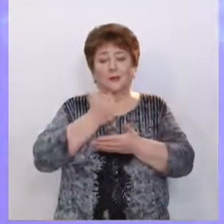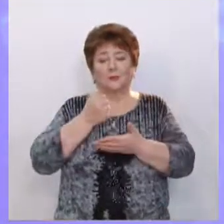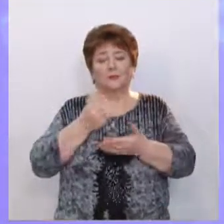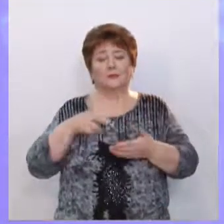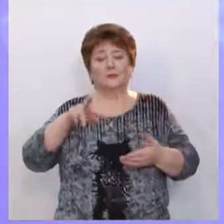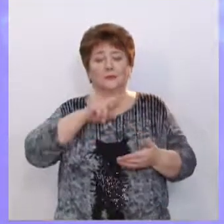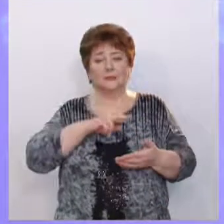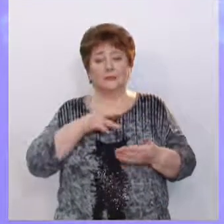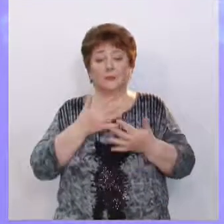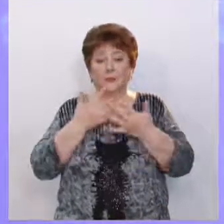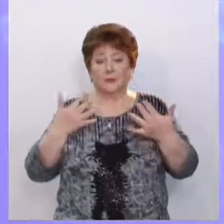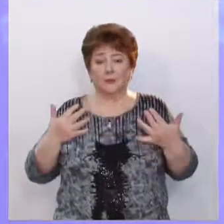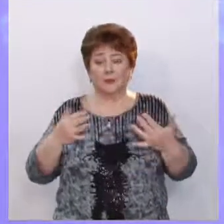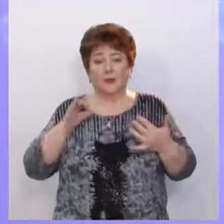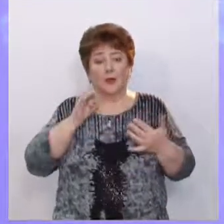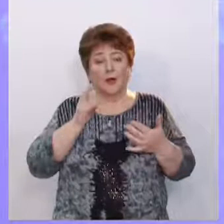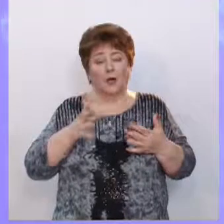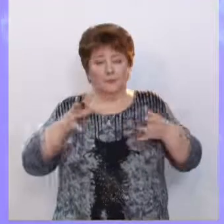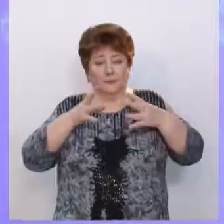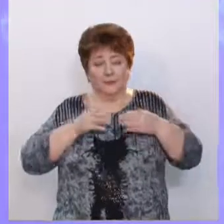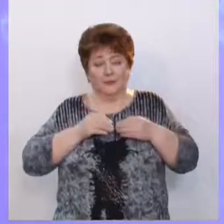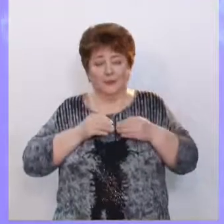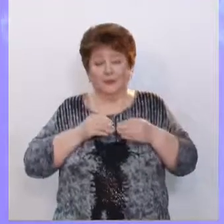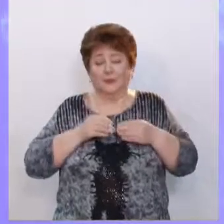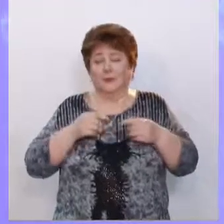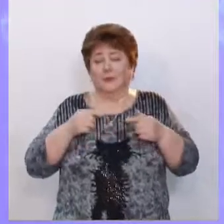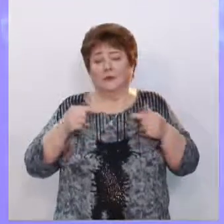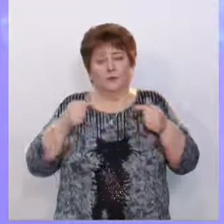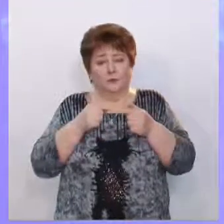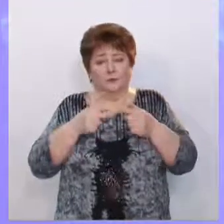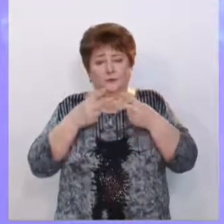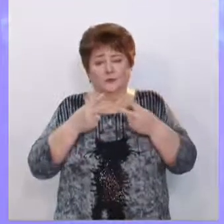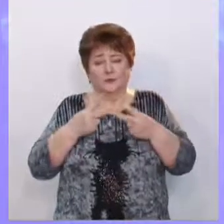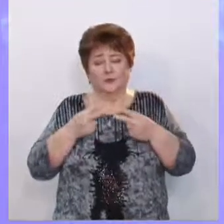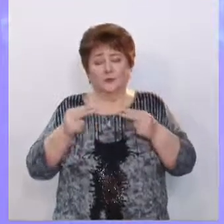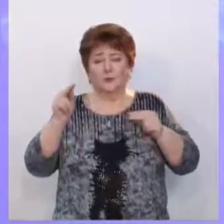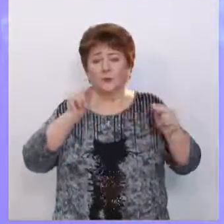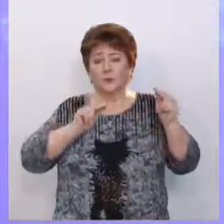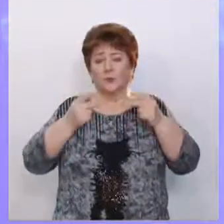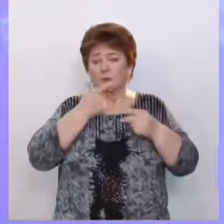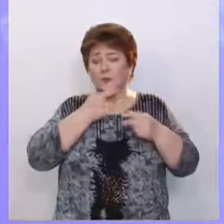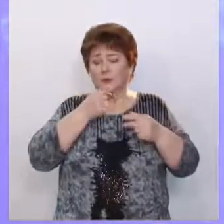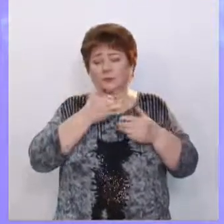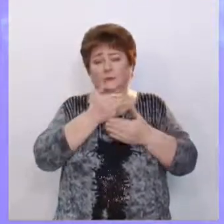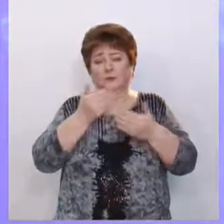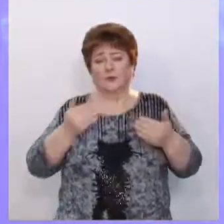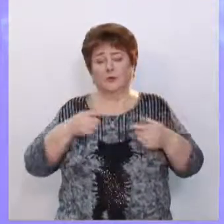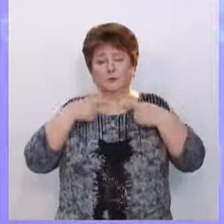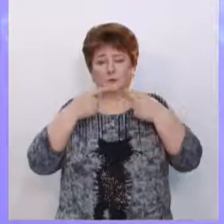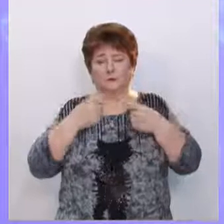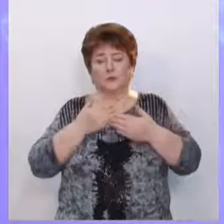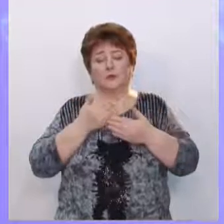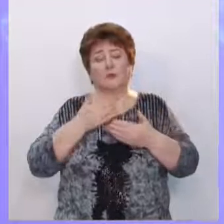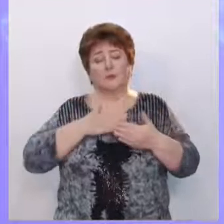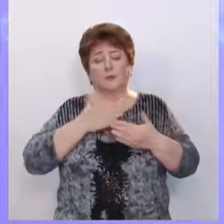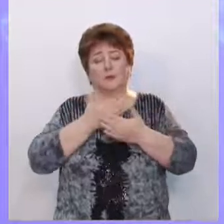Определяю я предметы. Они со мной весьма приметны. Я украшаю вашу речь. Меня вам